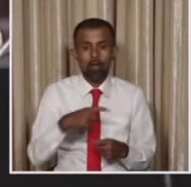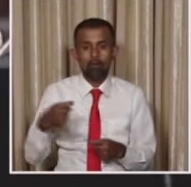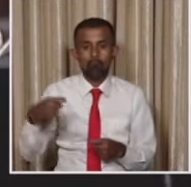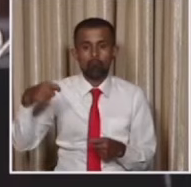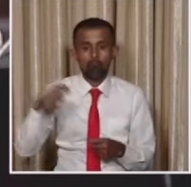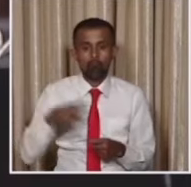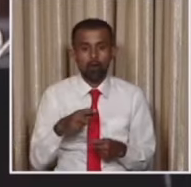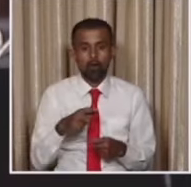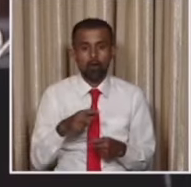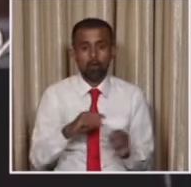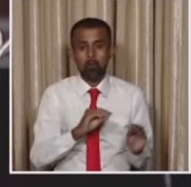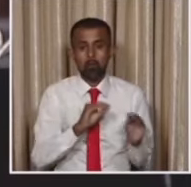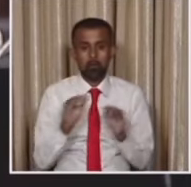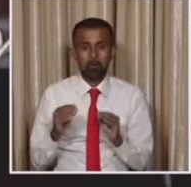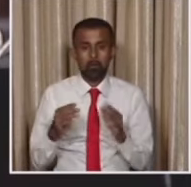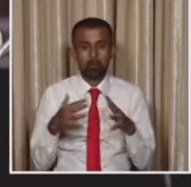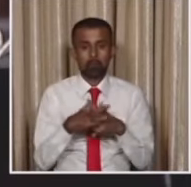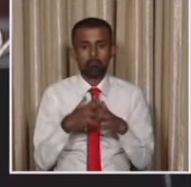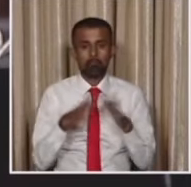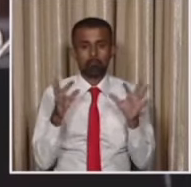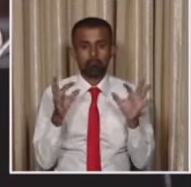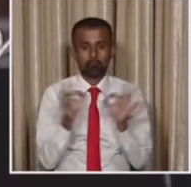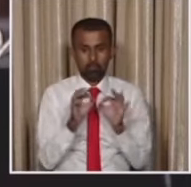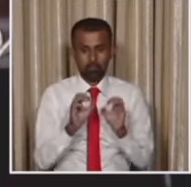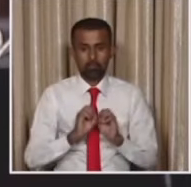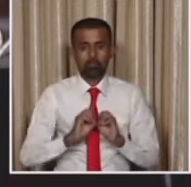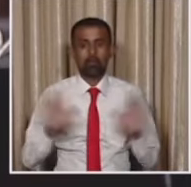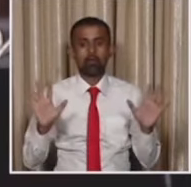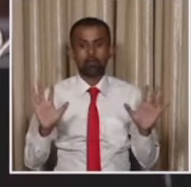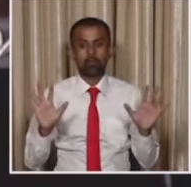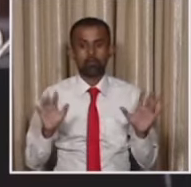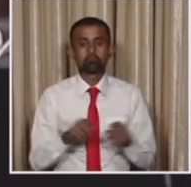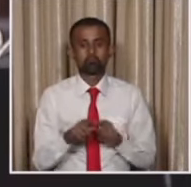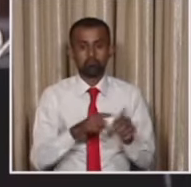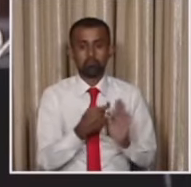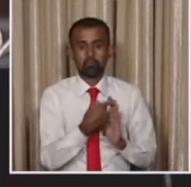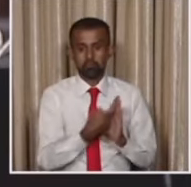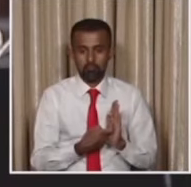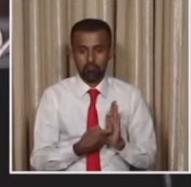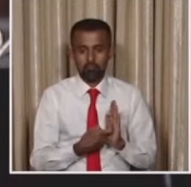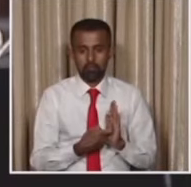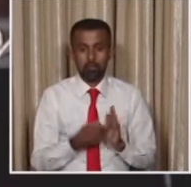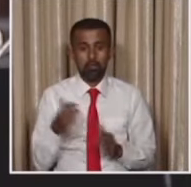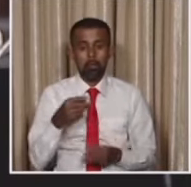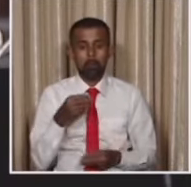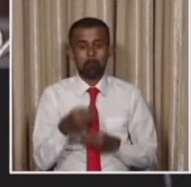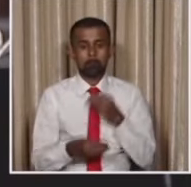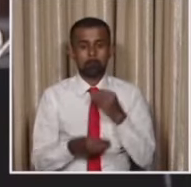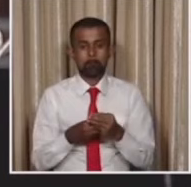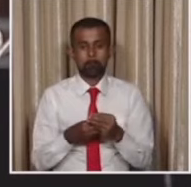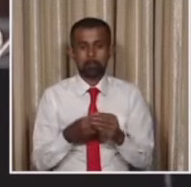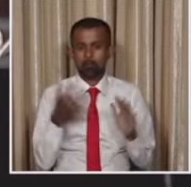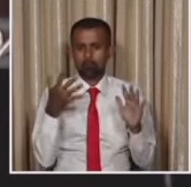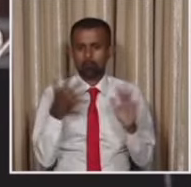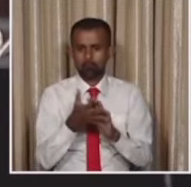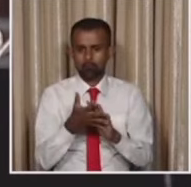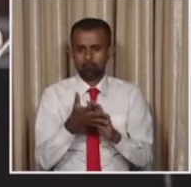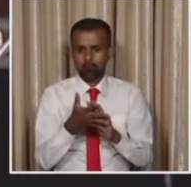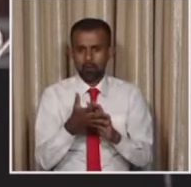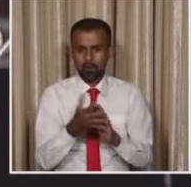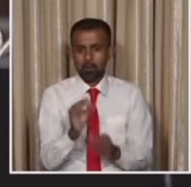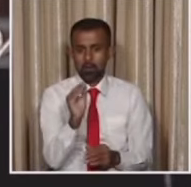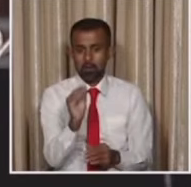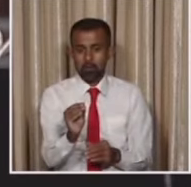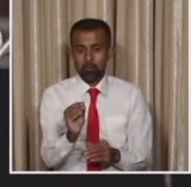එක පහුවෙන්දම වෙබ් අඩවියේ ප්‍රසිද්ධ කරන්න ඕනේ. එහෙම විධිවිධානයක් තිබුණොත් ඒ සමාගමෙන් යම් වැරද්දක් වෙනවා